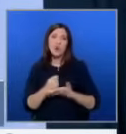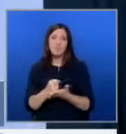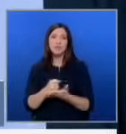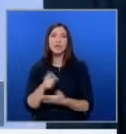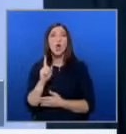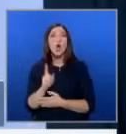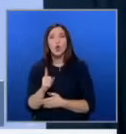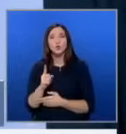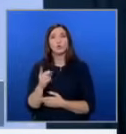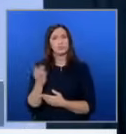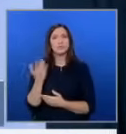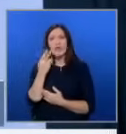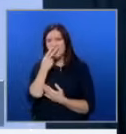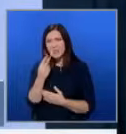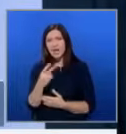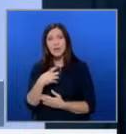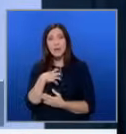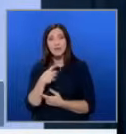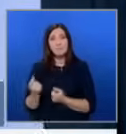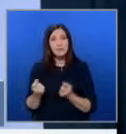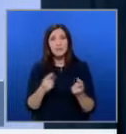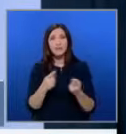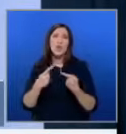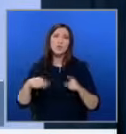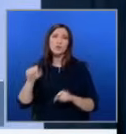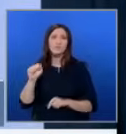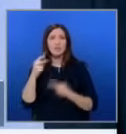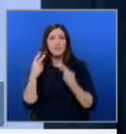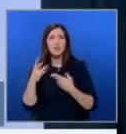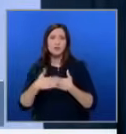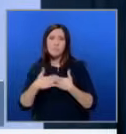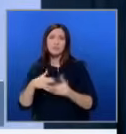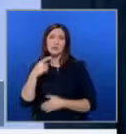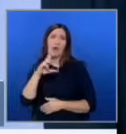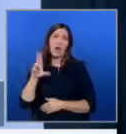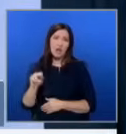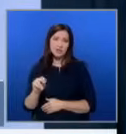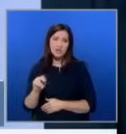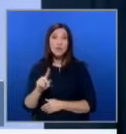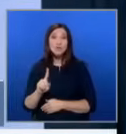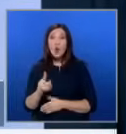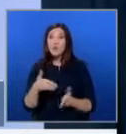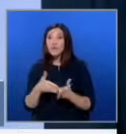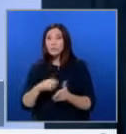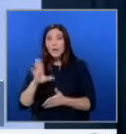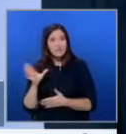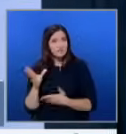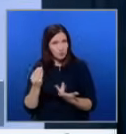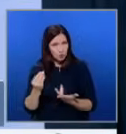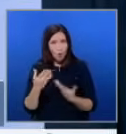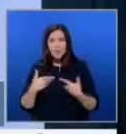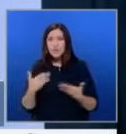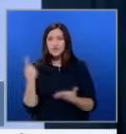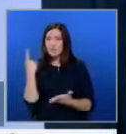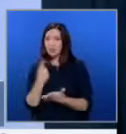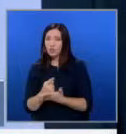мандат, който сте го видяли и ГЕРБ изпратиха, и от другите партии видях, че и ПП са казали. Но въпреки всичко, ние